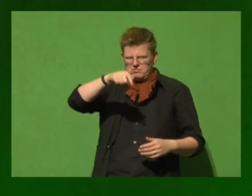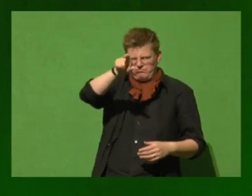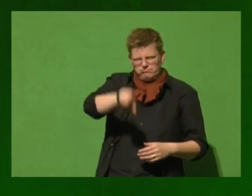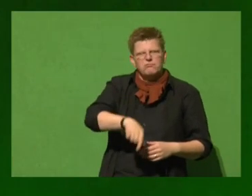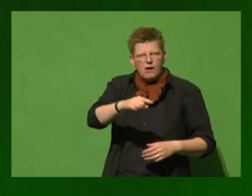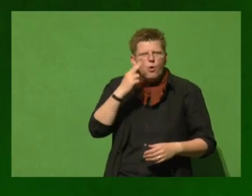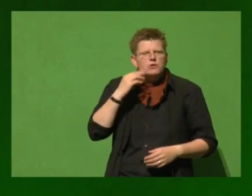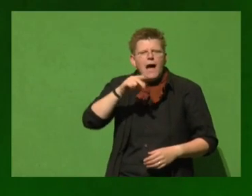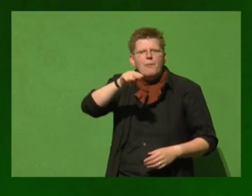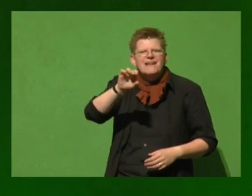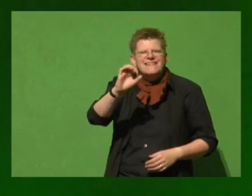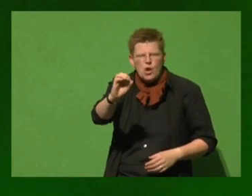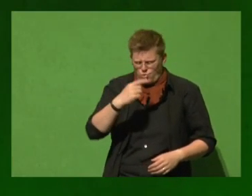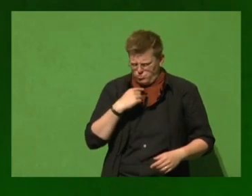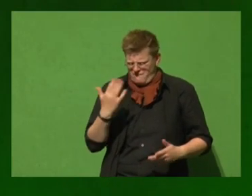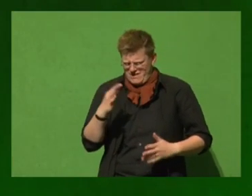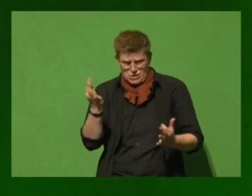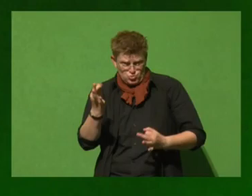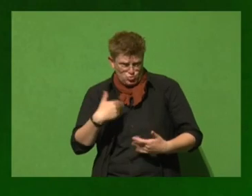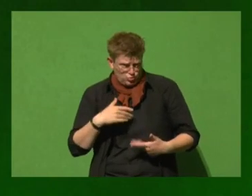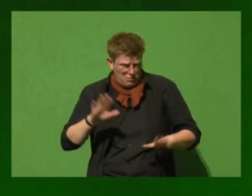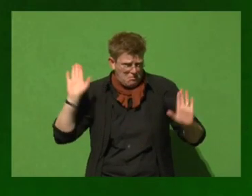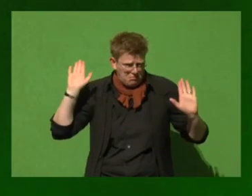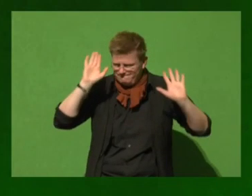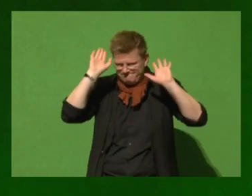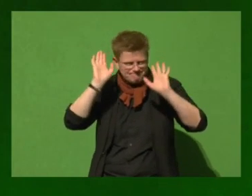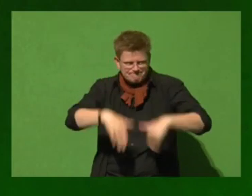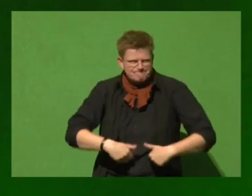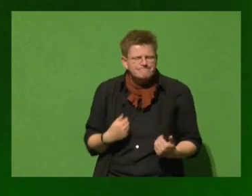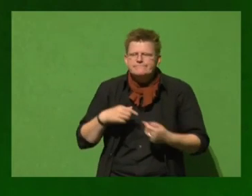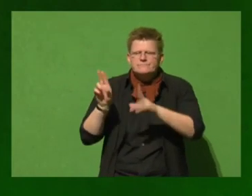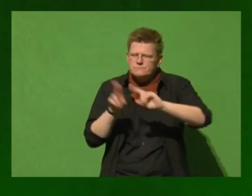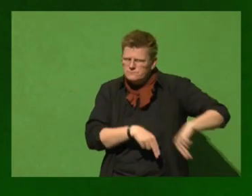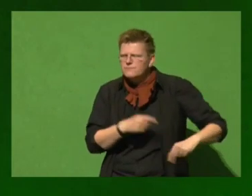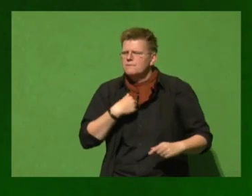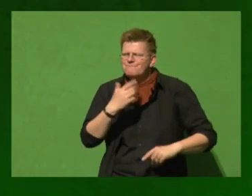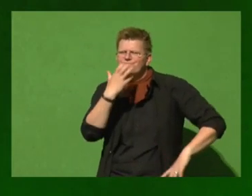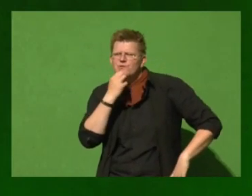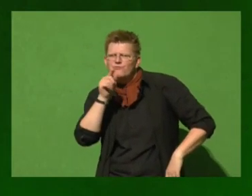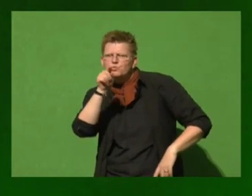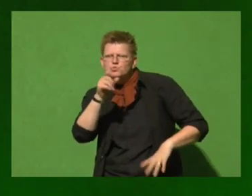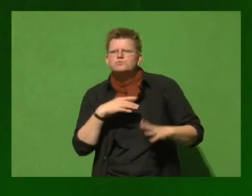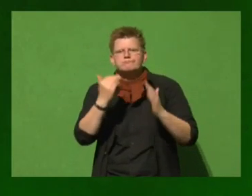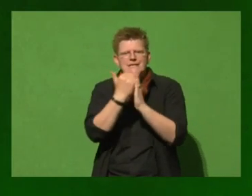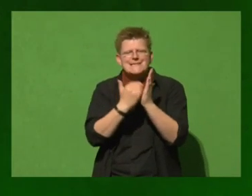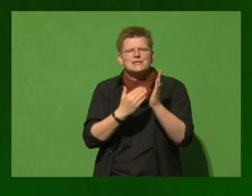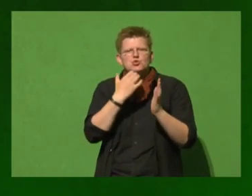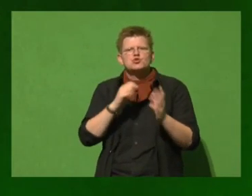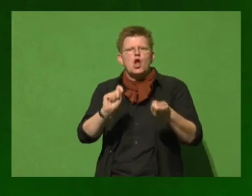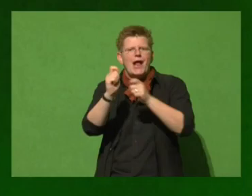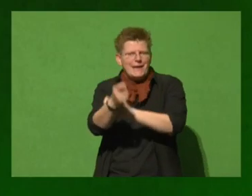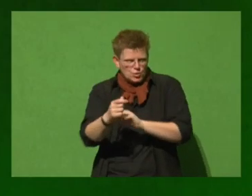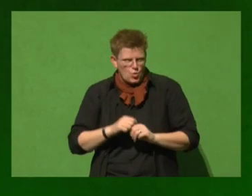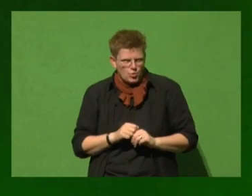zurück. Wir und alle, denen, mit denen wir dann von unserem Anliegen einer Änderung gesprochen haben, haben